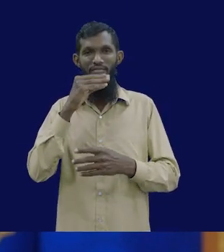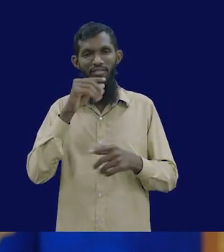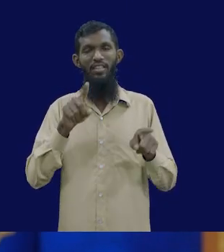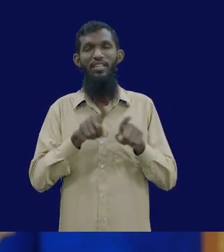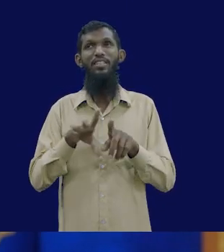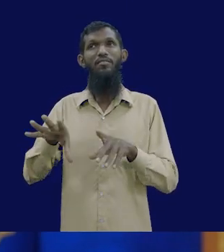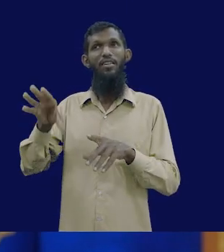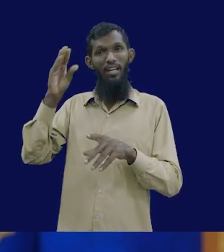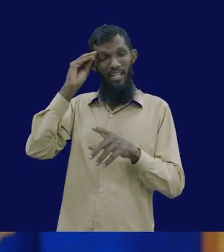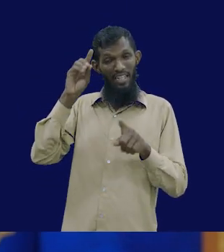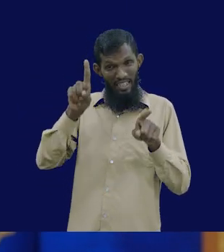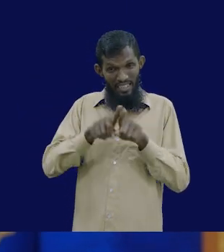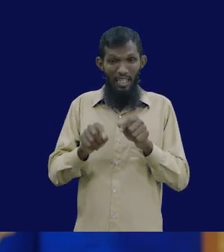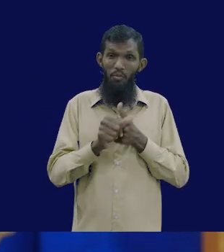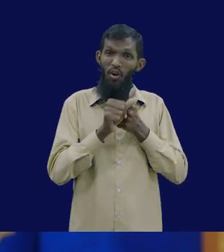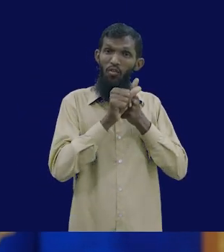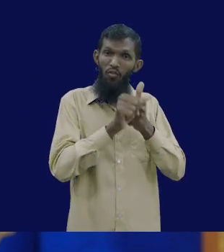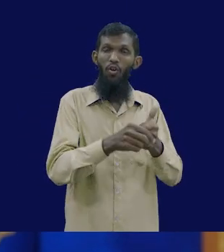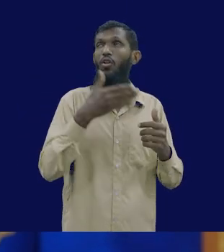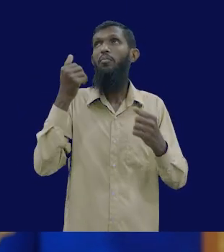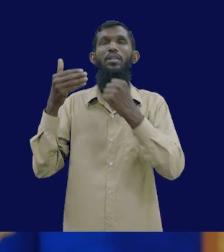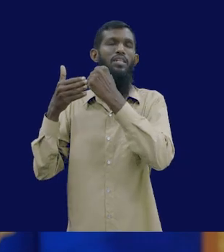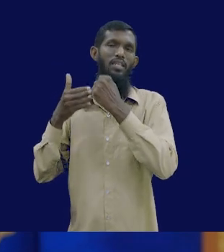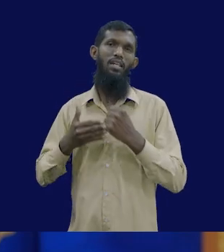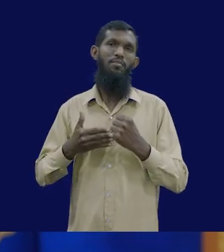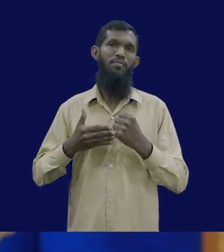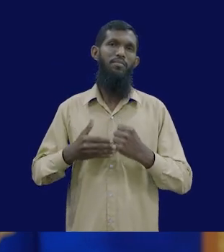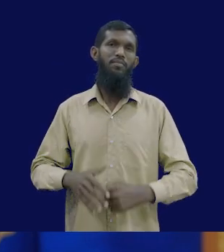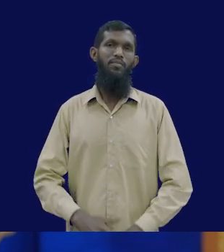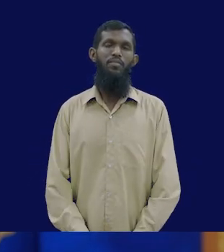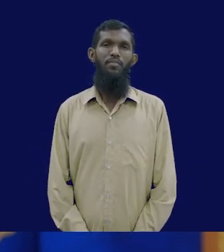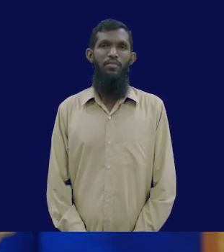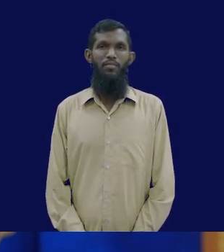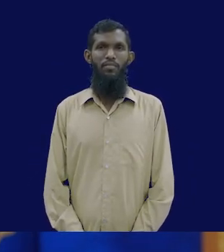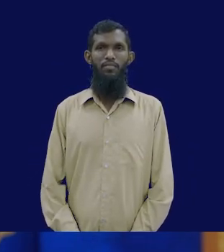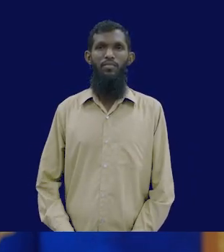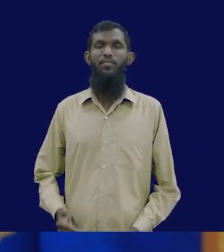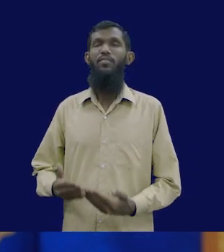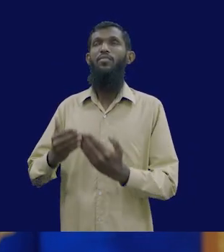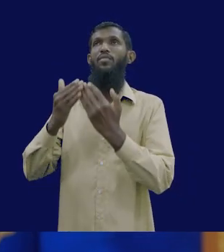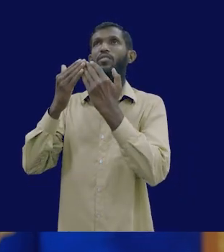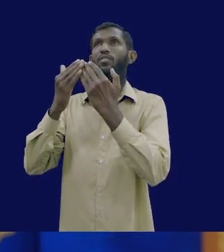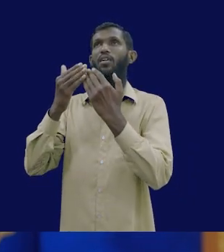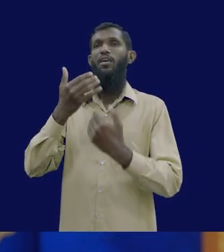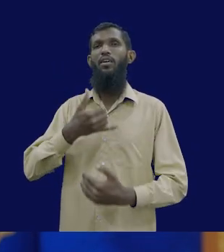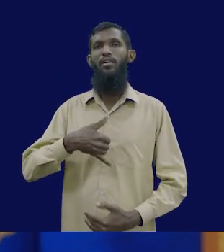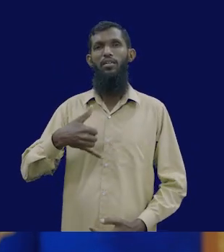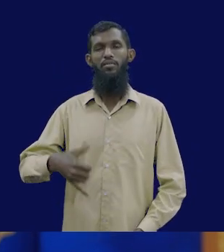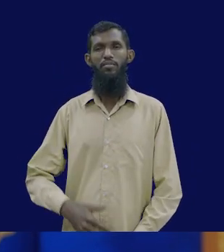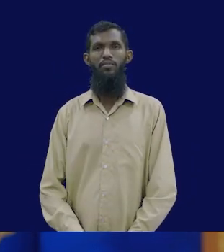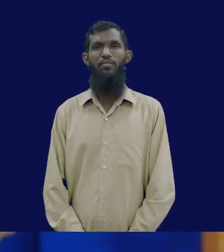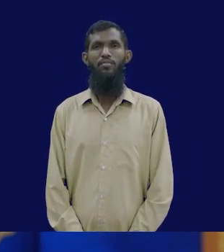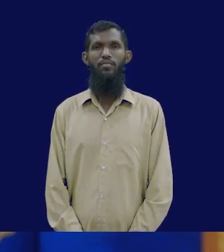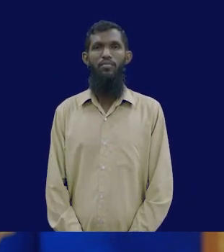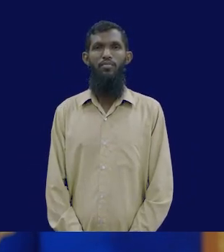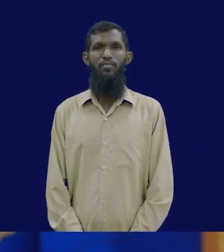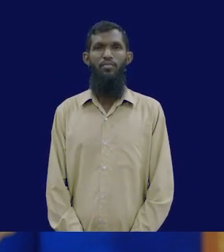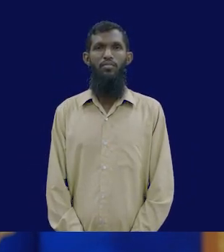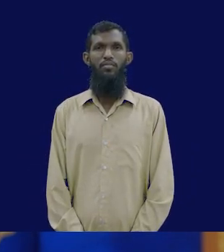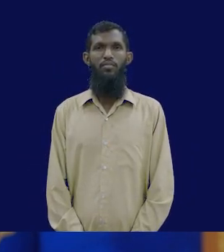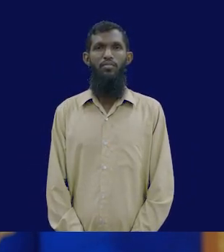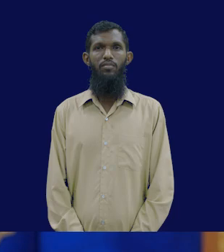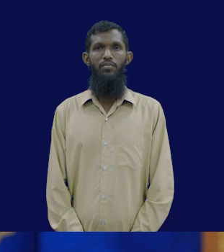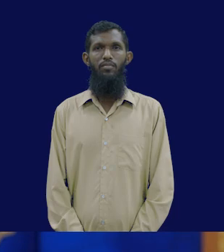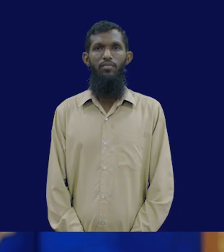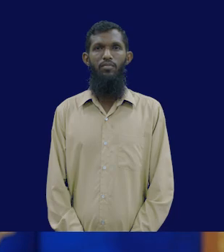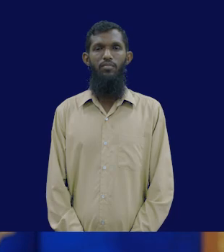speech and act upon those good speech. سبحانك اللهم وبحمدك نشهد أن لا إله إلا أنت